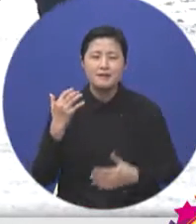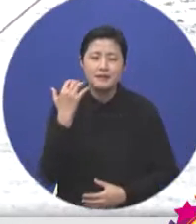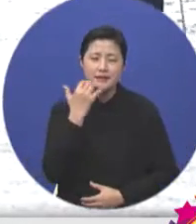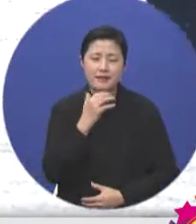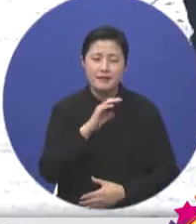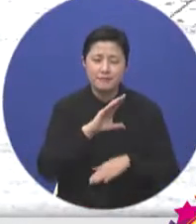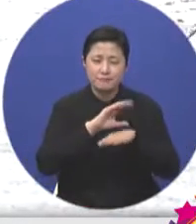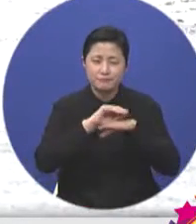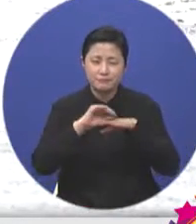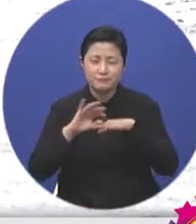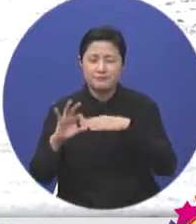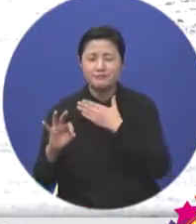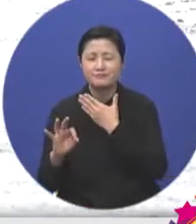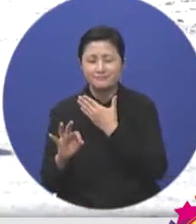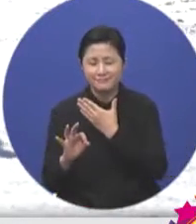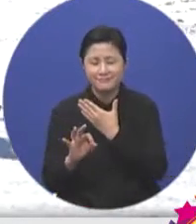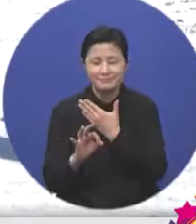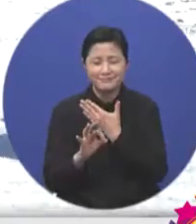가을빛을 들며